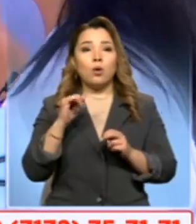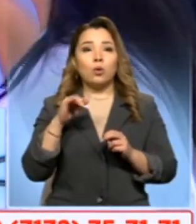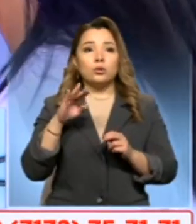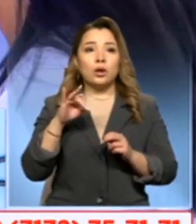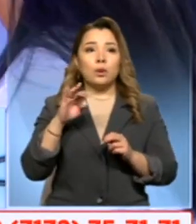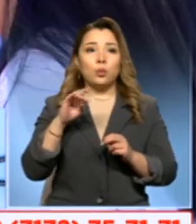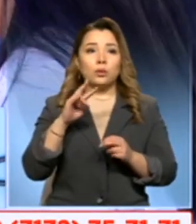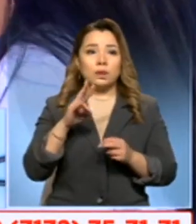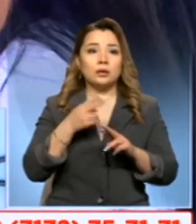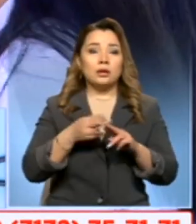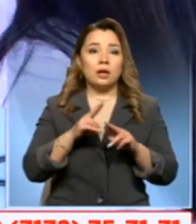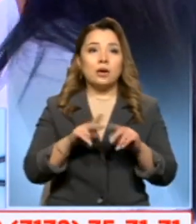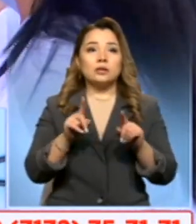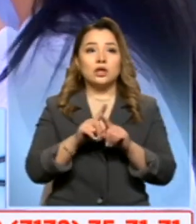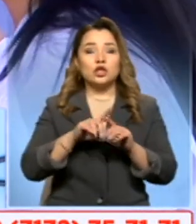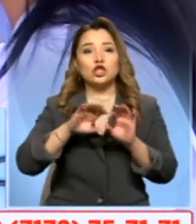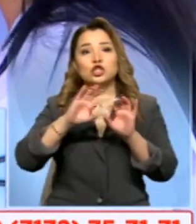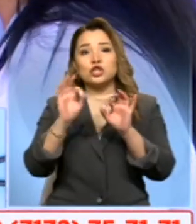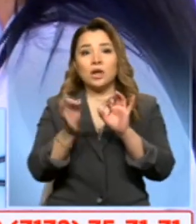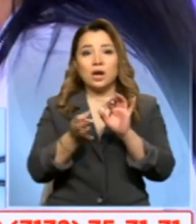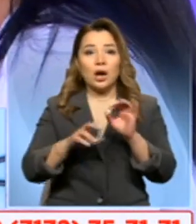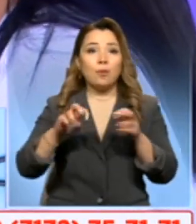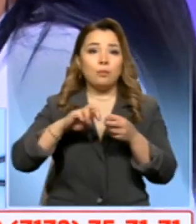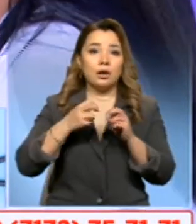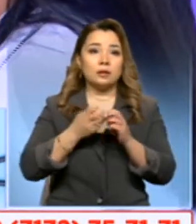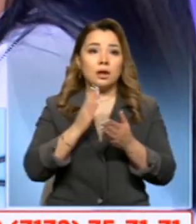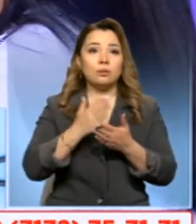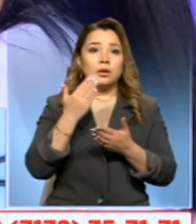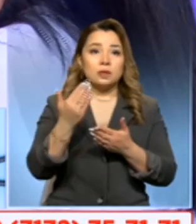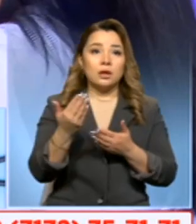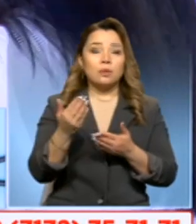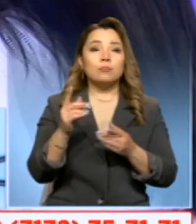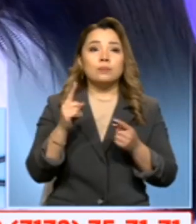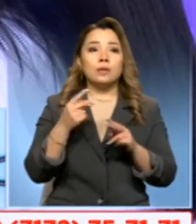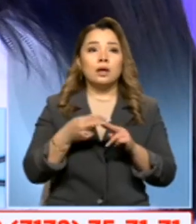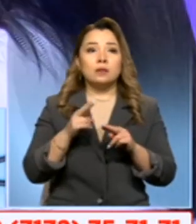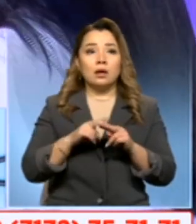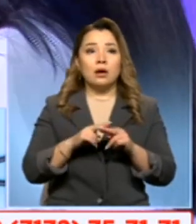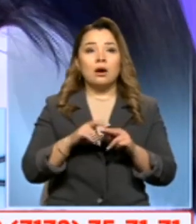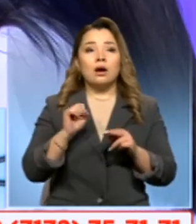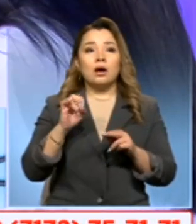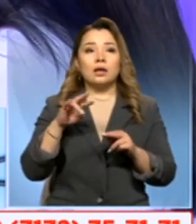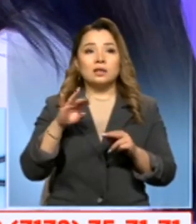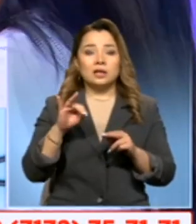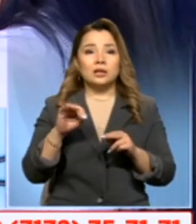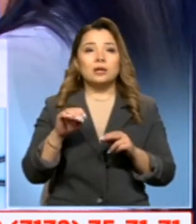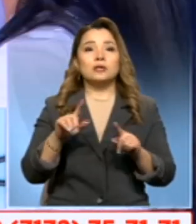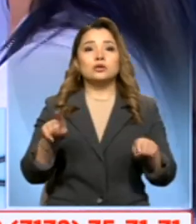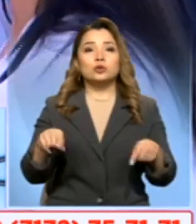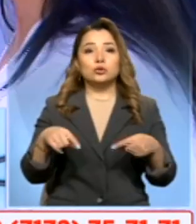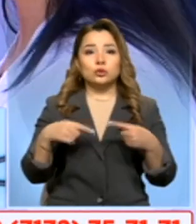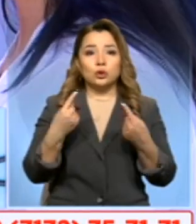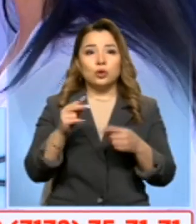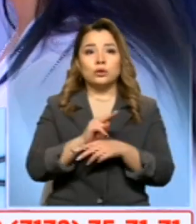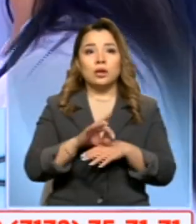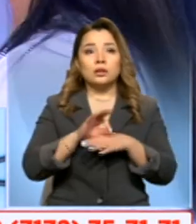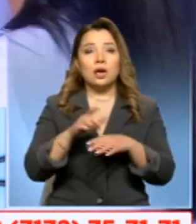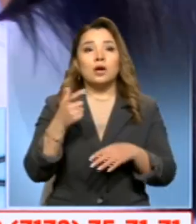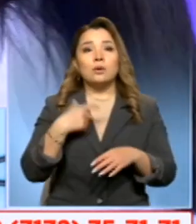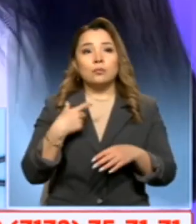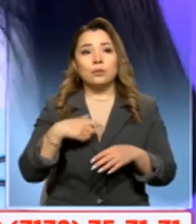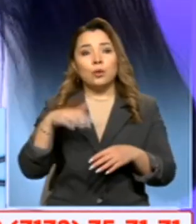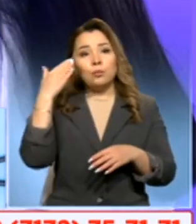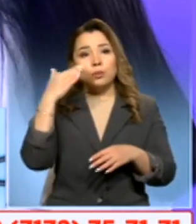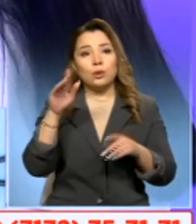аутоиммундық жағдайда бұл жерде шекте проблема болып тұр. Өйткені сізде антиденелер түзіліп, ол өзіңізді өзіңіз